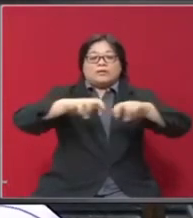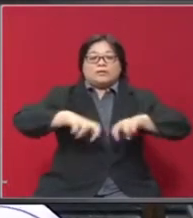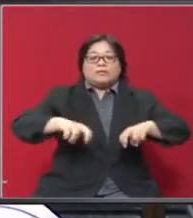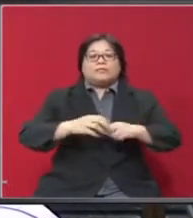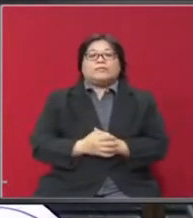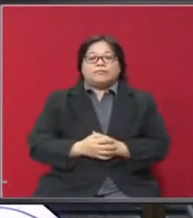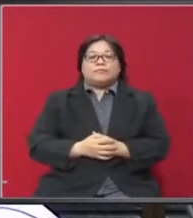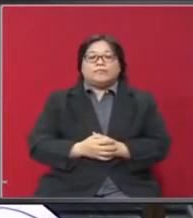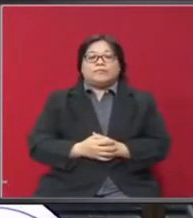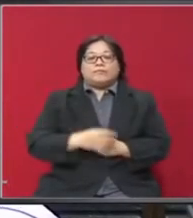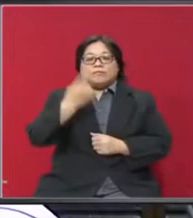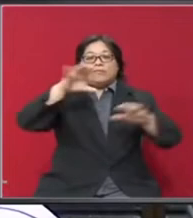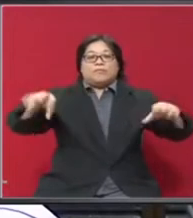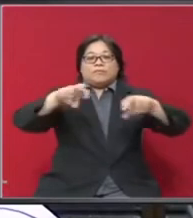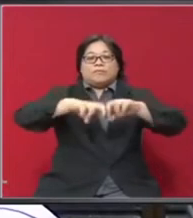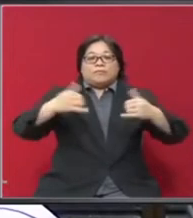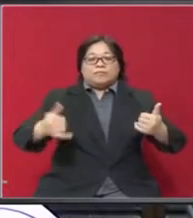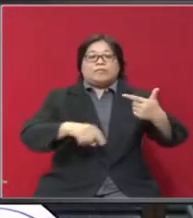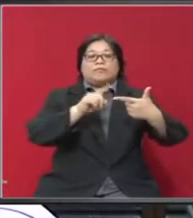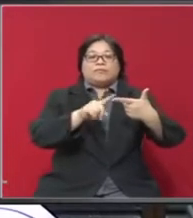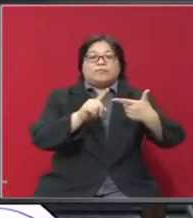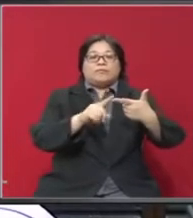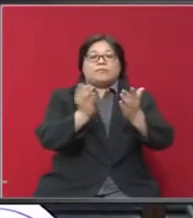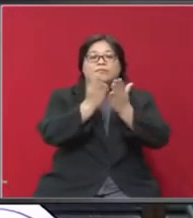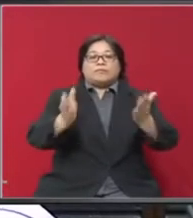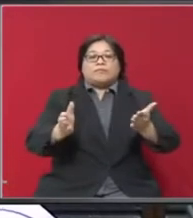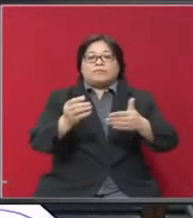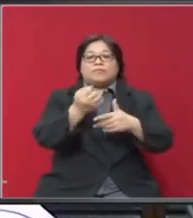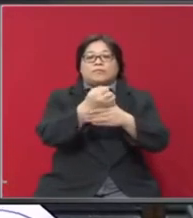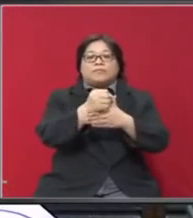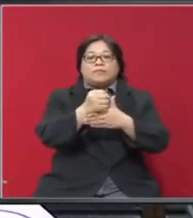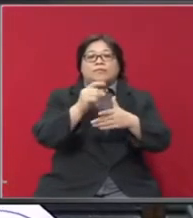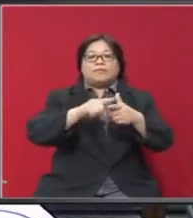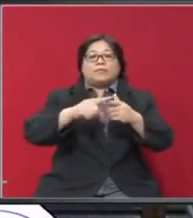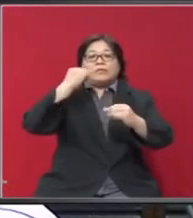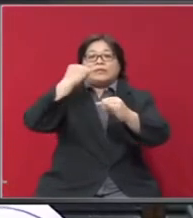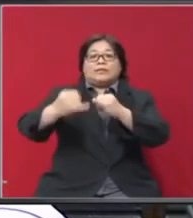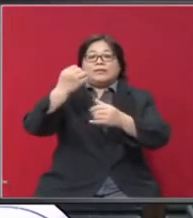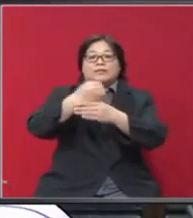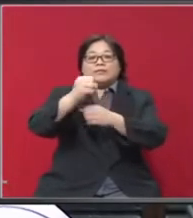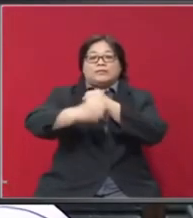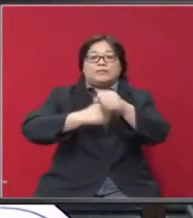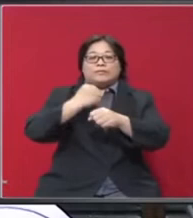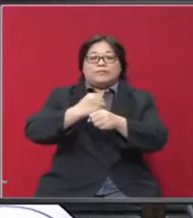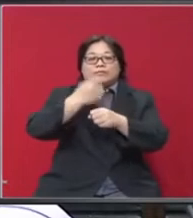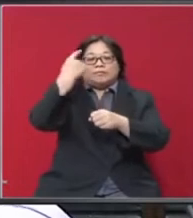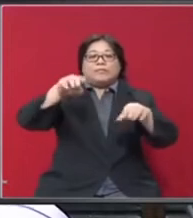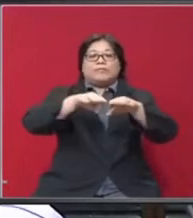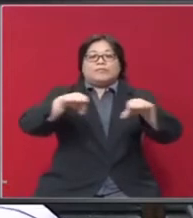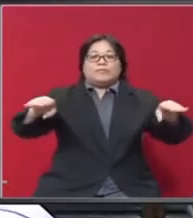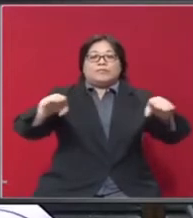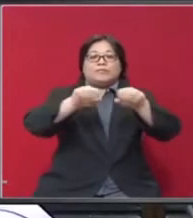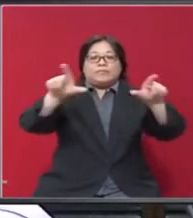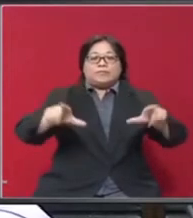menjalani menjalankan pengajian yang keduanya pun apel aja Smash ke atau Taiwan akhir bagi pengajian di peringkat